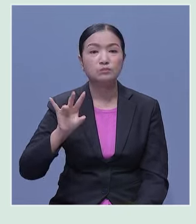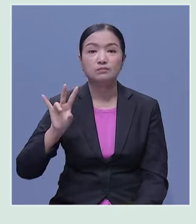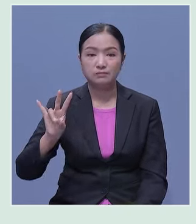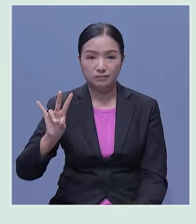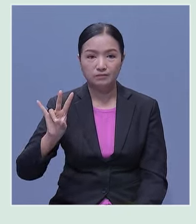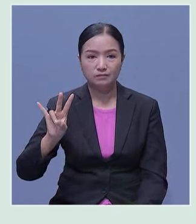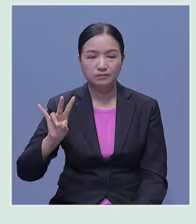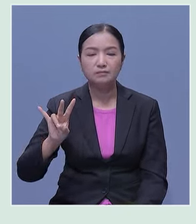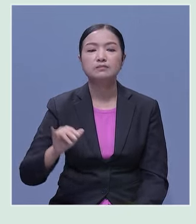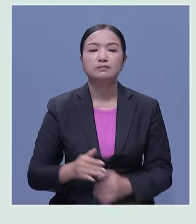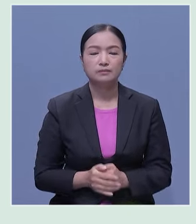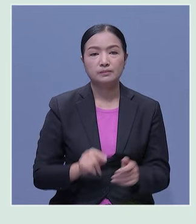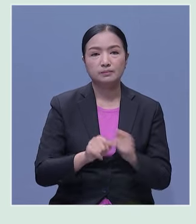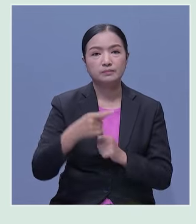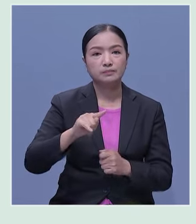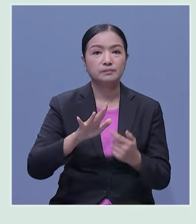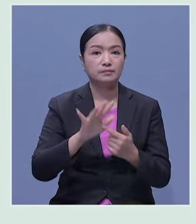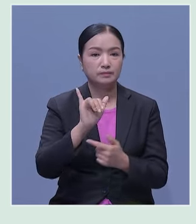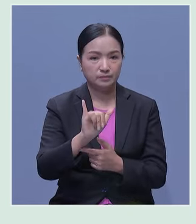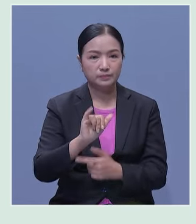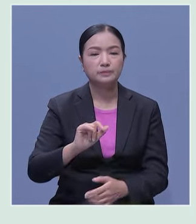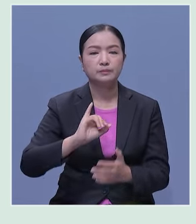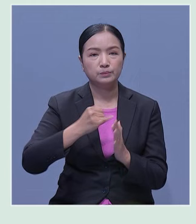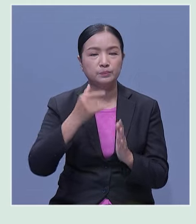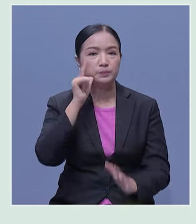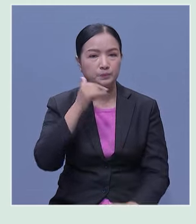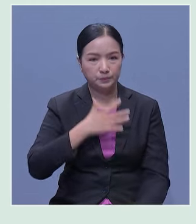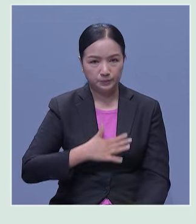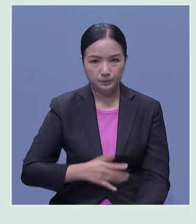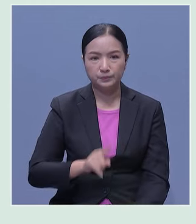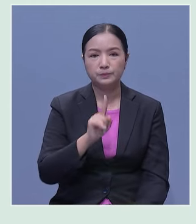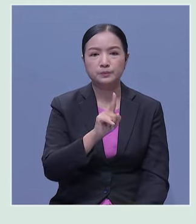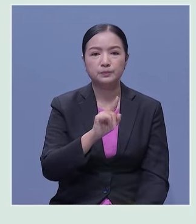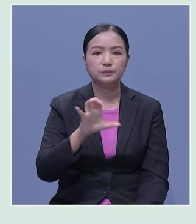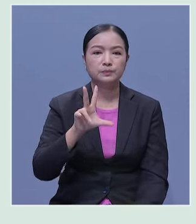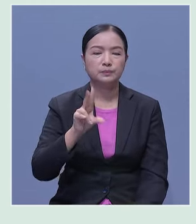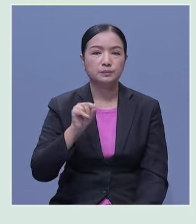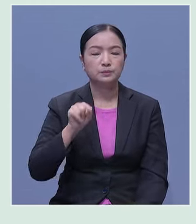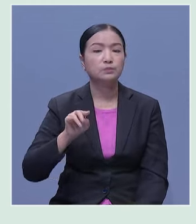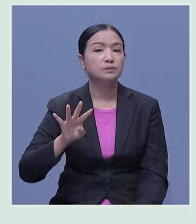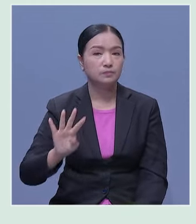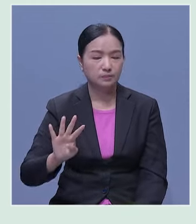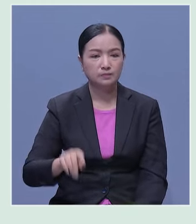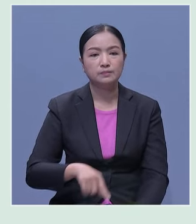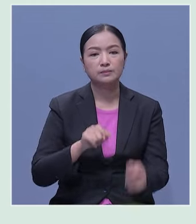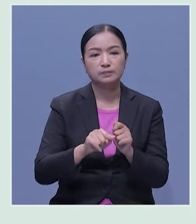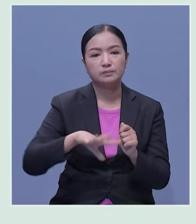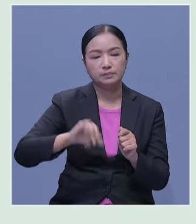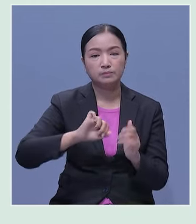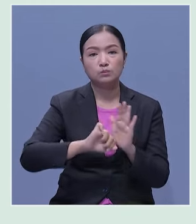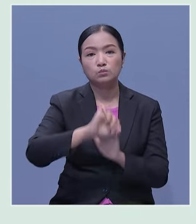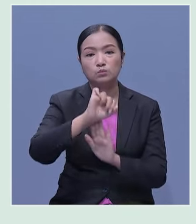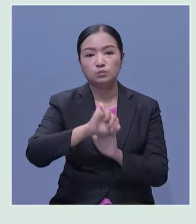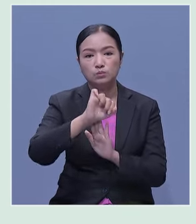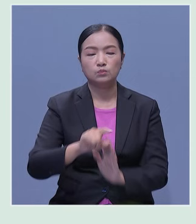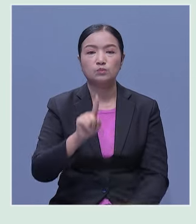กรัมต่อลูกบาศก์เมตรอำเภอปายจังหวัดแม่ฮ่องสอน 130.4 ไมโครกรัมต่อลูกบาศก์เมตรอำเภอเมืองจังหวัดเชียง